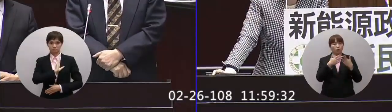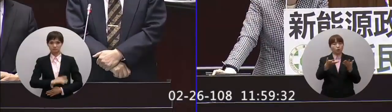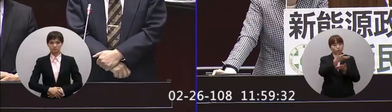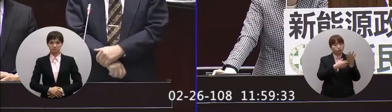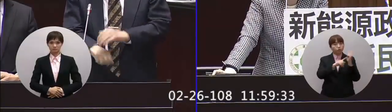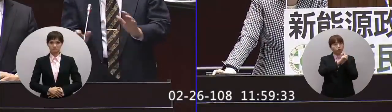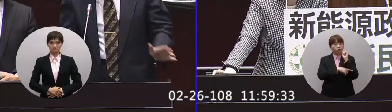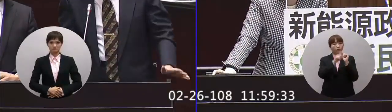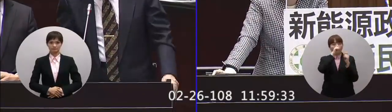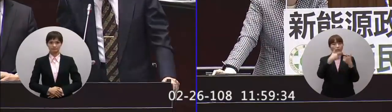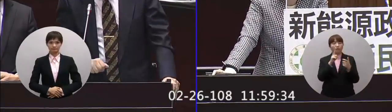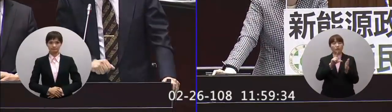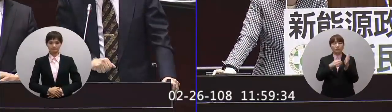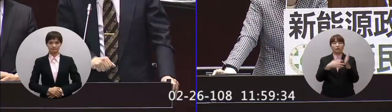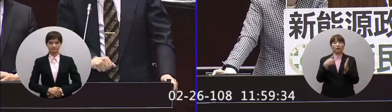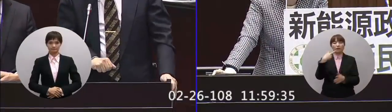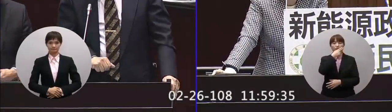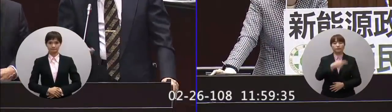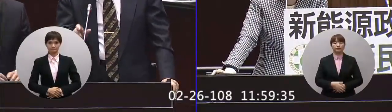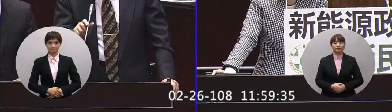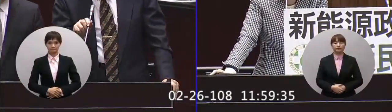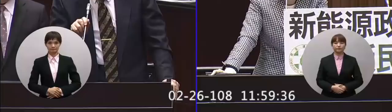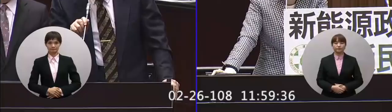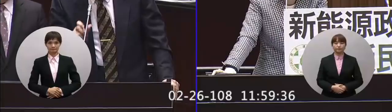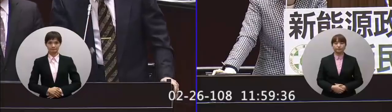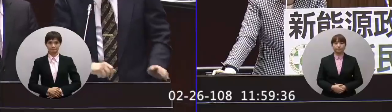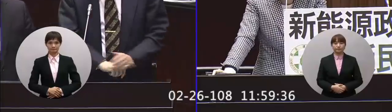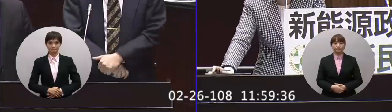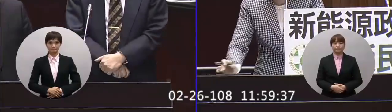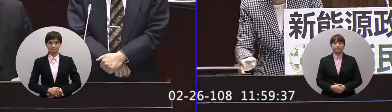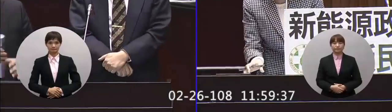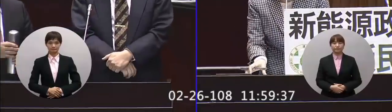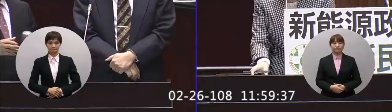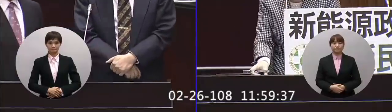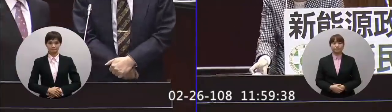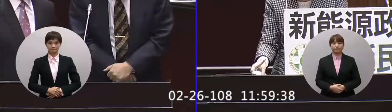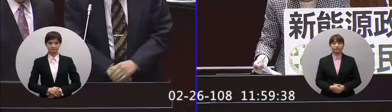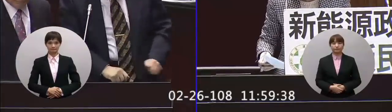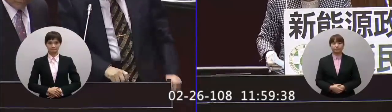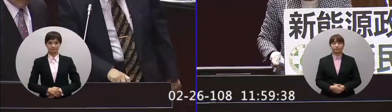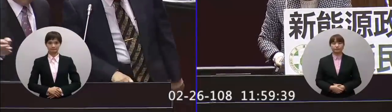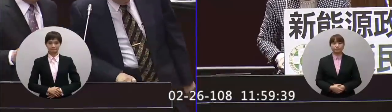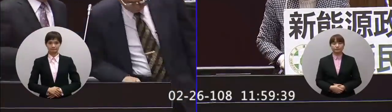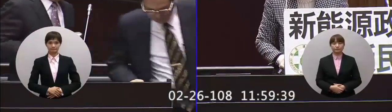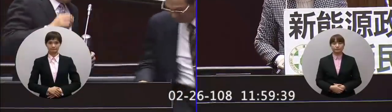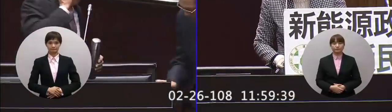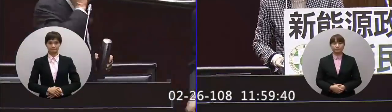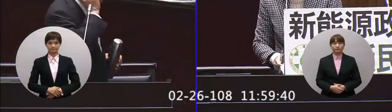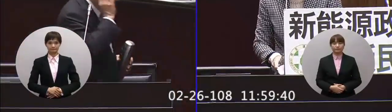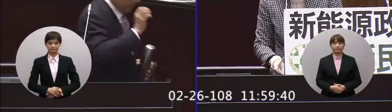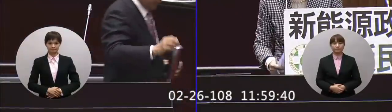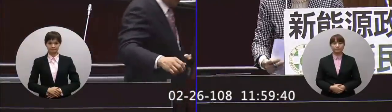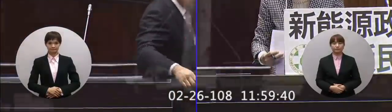方法呢？怎么样？ 好，谢谢。